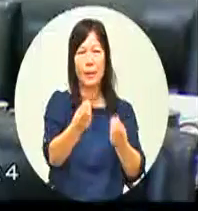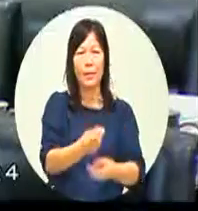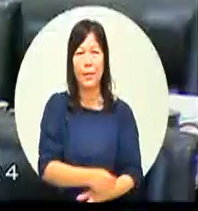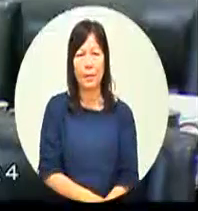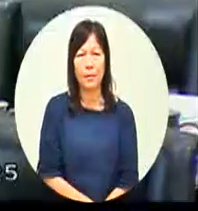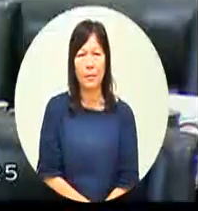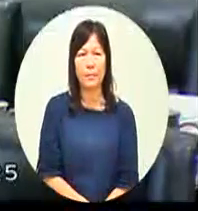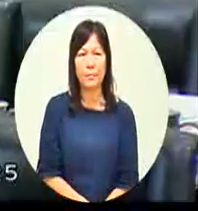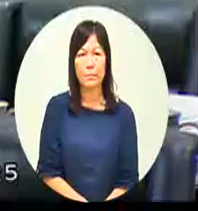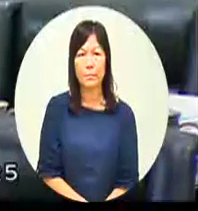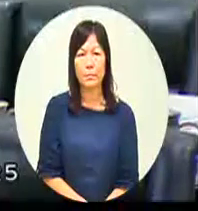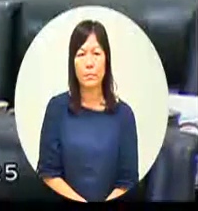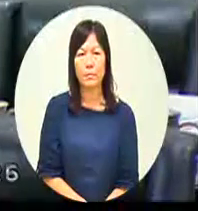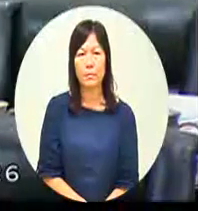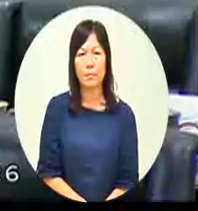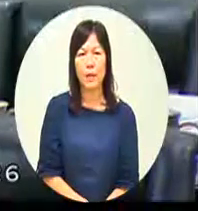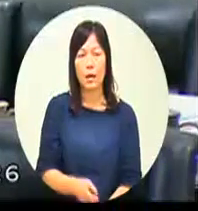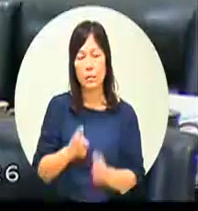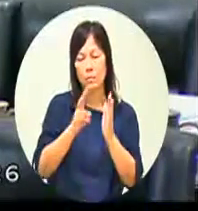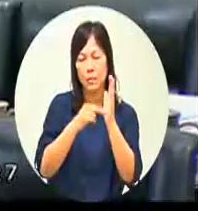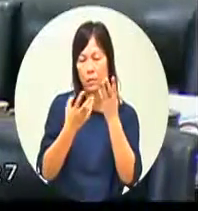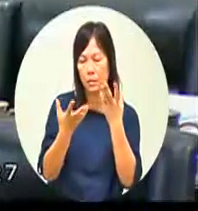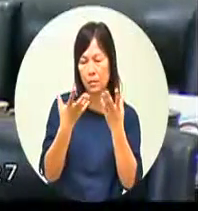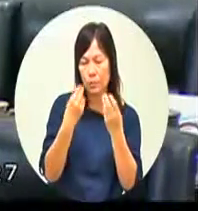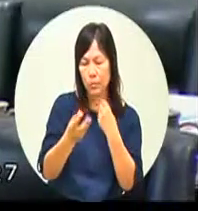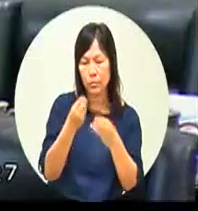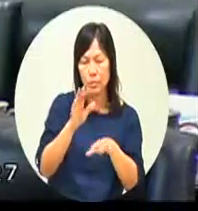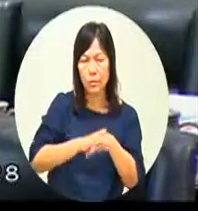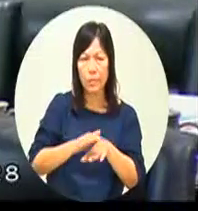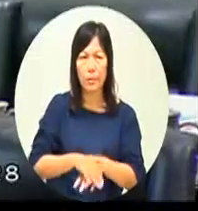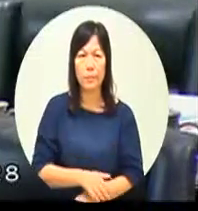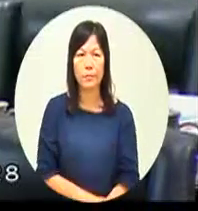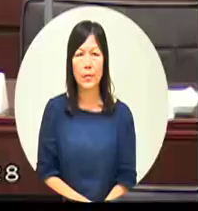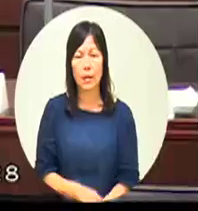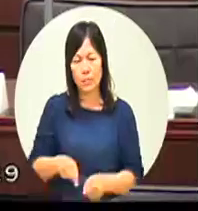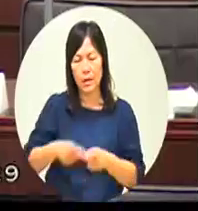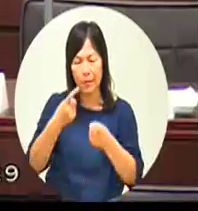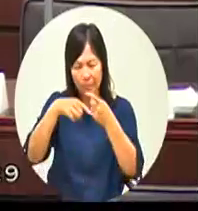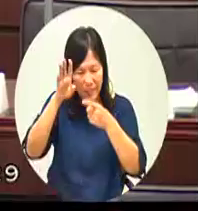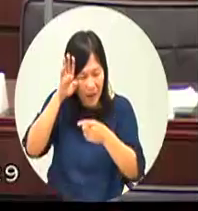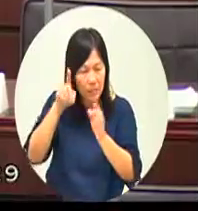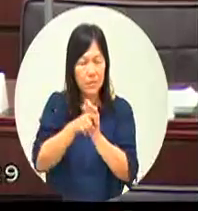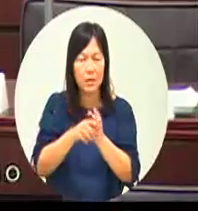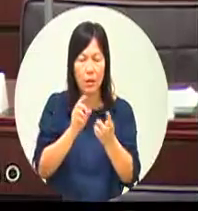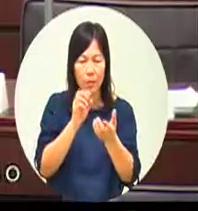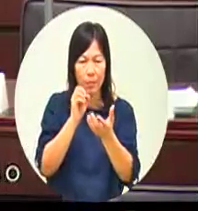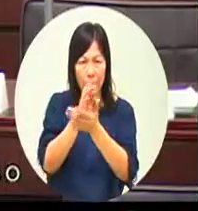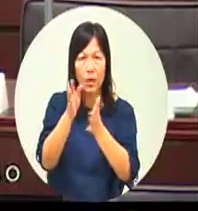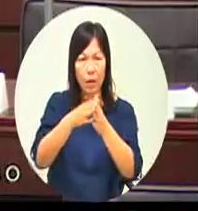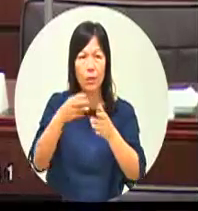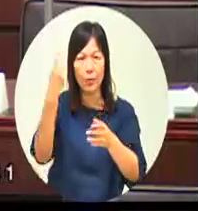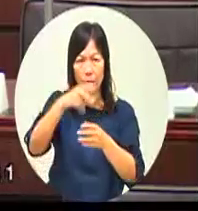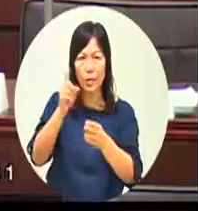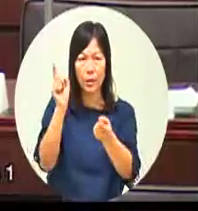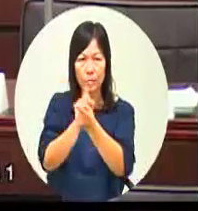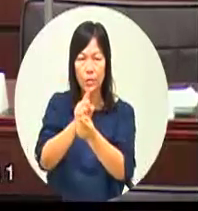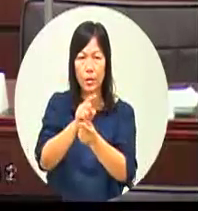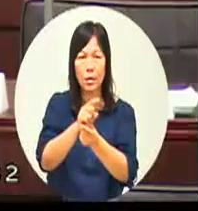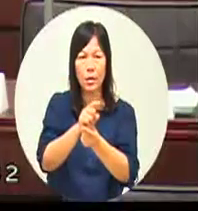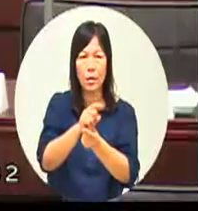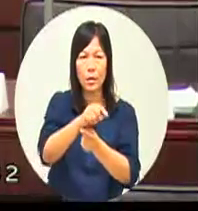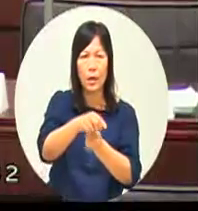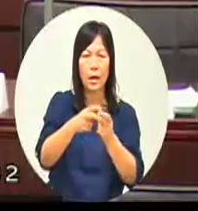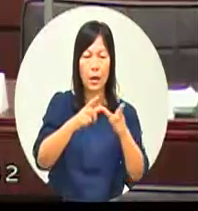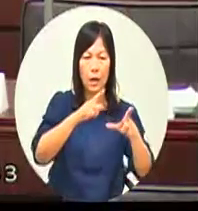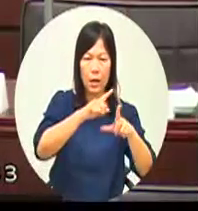啊，讲无清楚啊。 这个不好意思，这个跟副议长报告，阮哥会来含安林